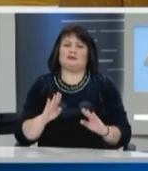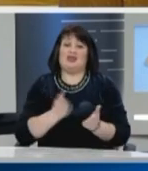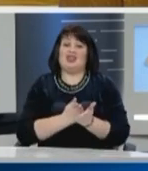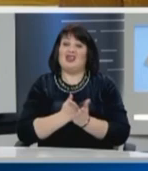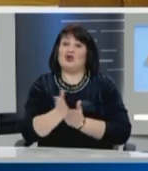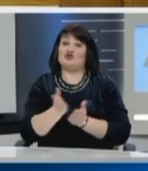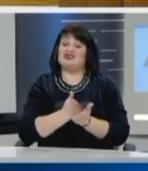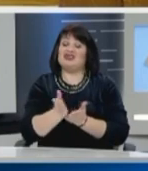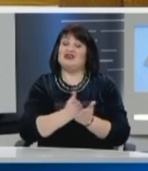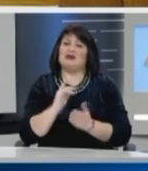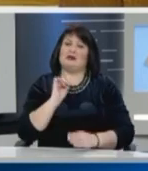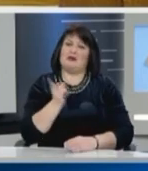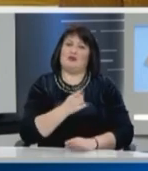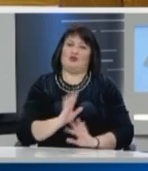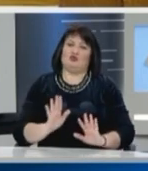της δικαιοσύνης.